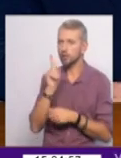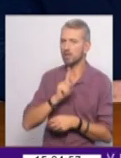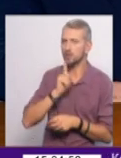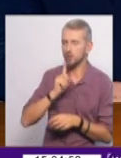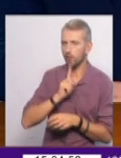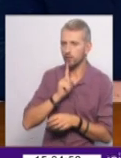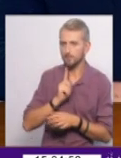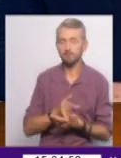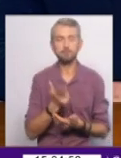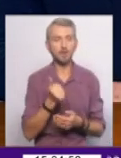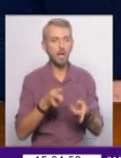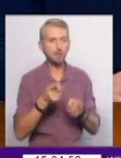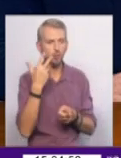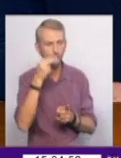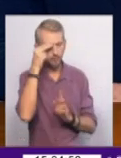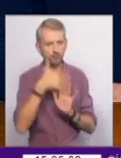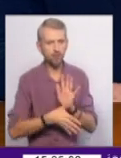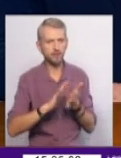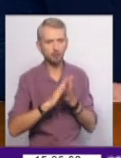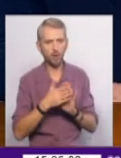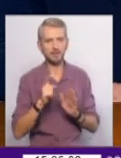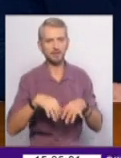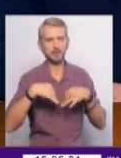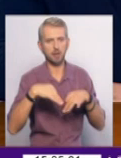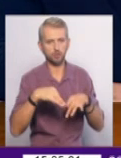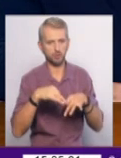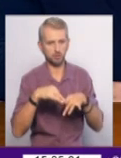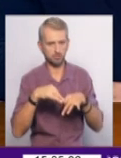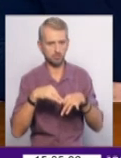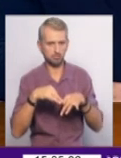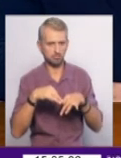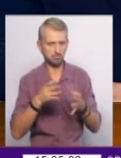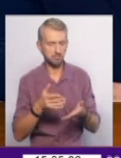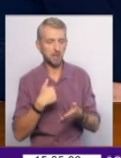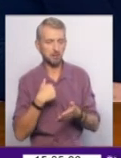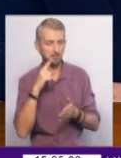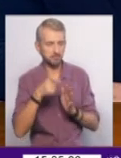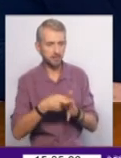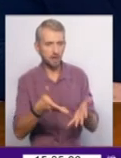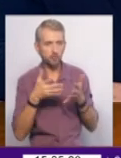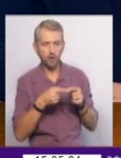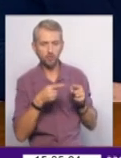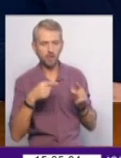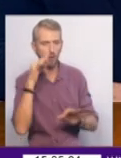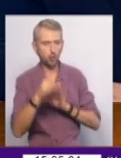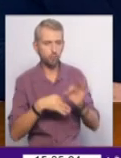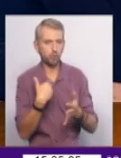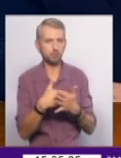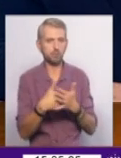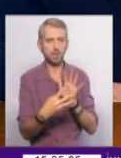Так, дійсно, коли ми вивчали ситуацію з транспортним потоком, то з'ясувалося, що за добу у нас іде десь